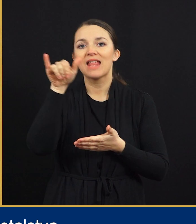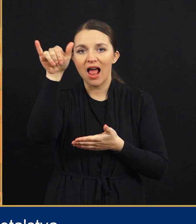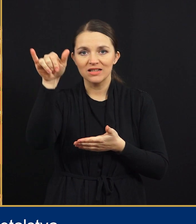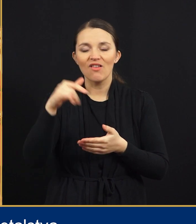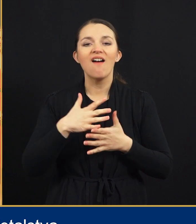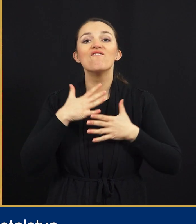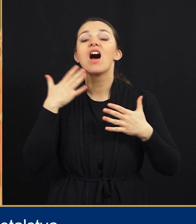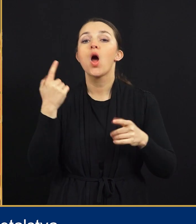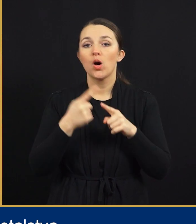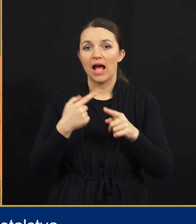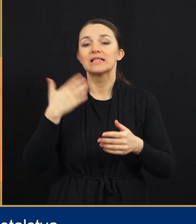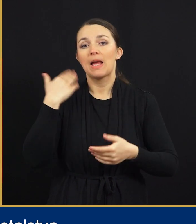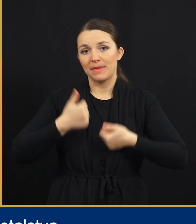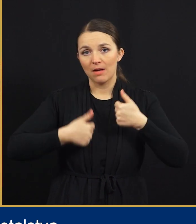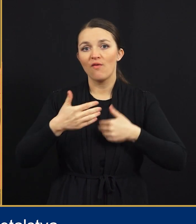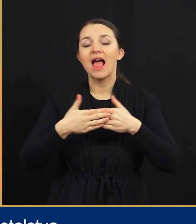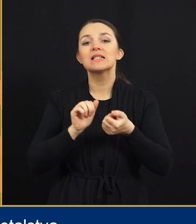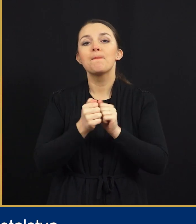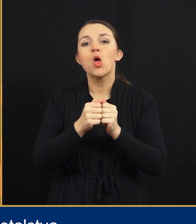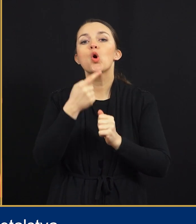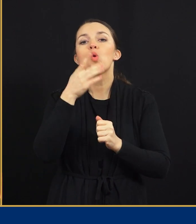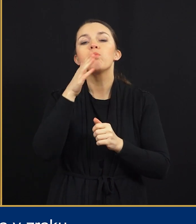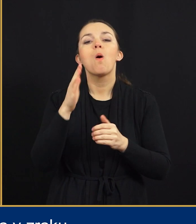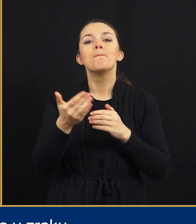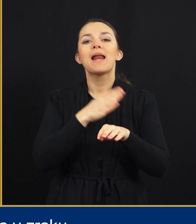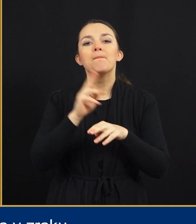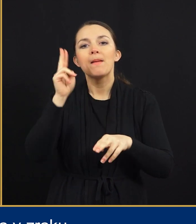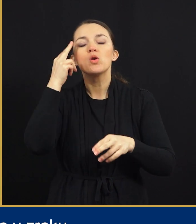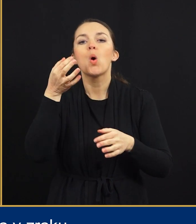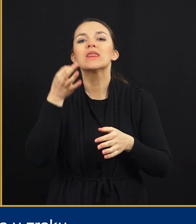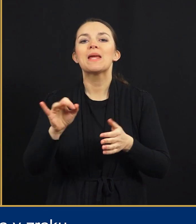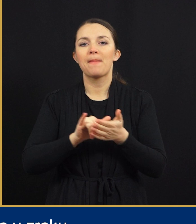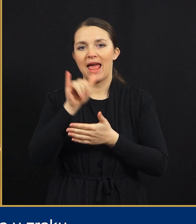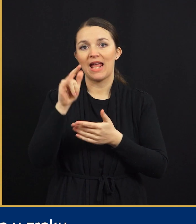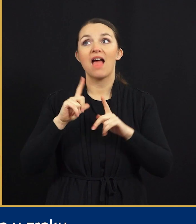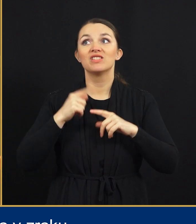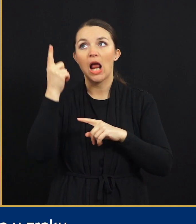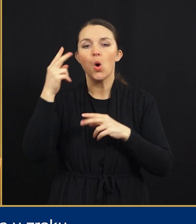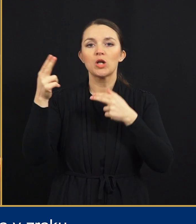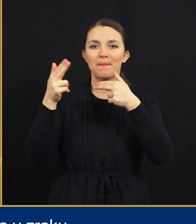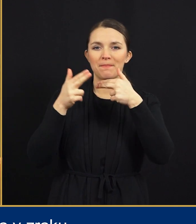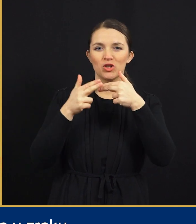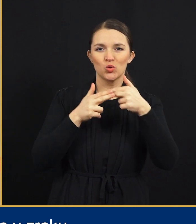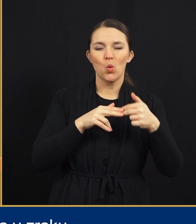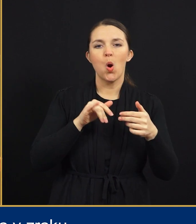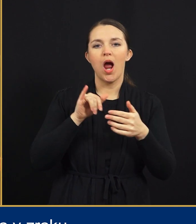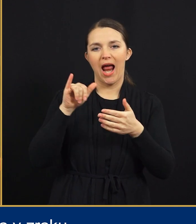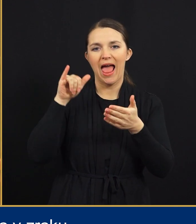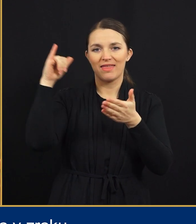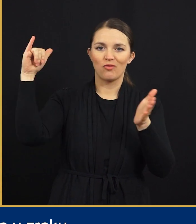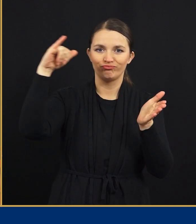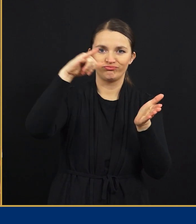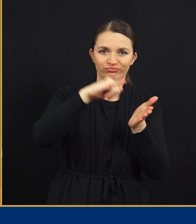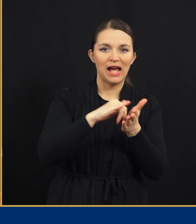letalstva. Velikokrat sem tekmovala s piloti, kdo bo prej prepoznal tip letala v zraku, ko se približuje letalski